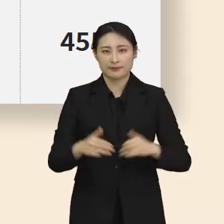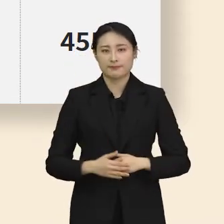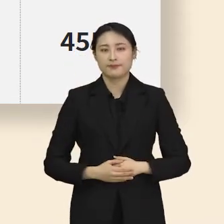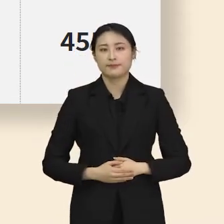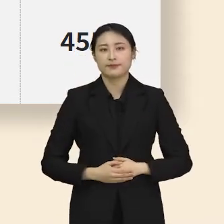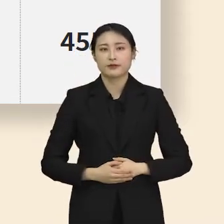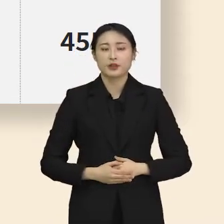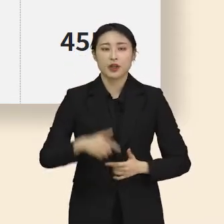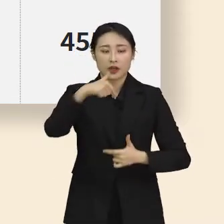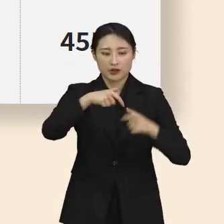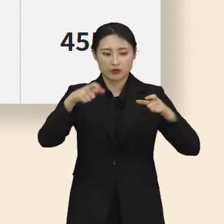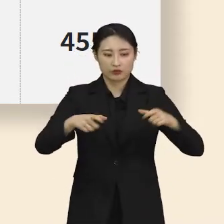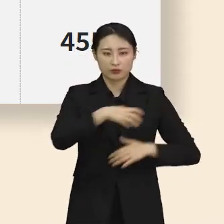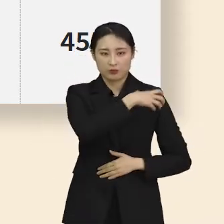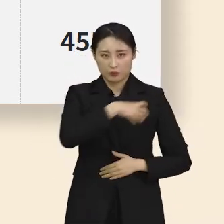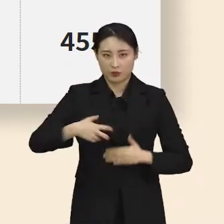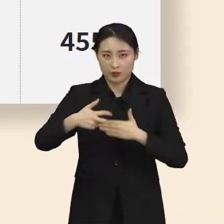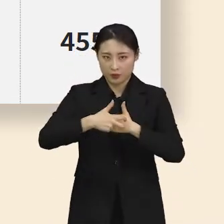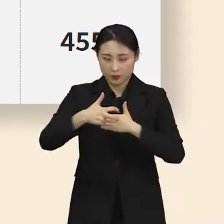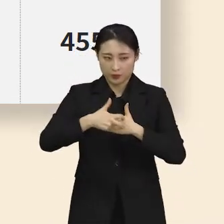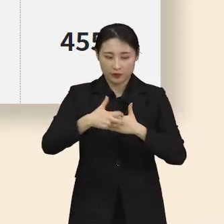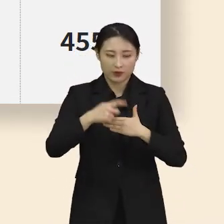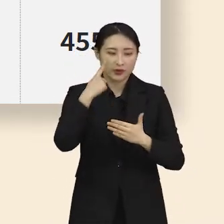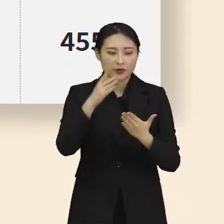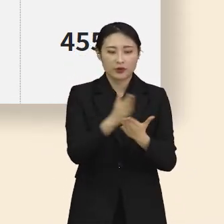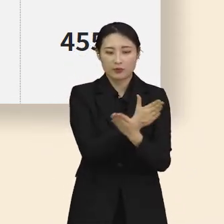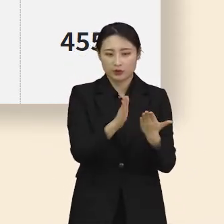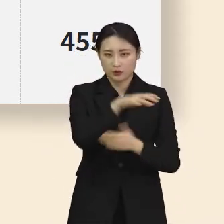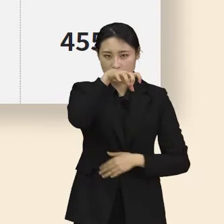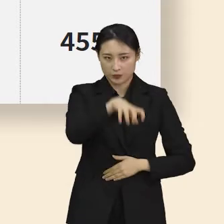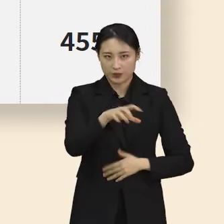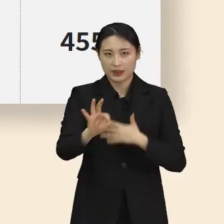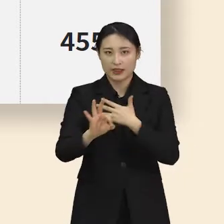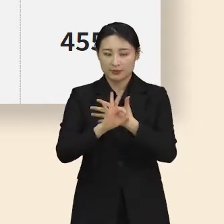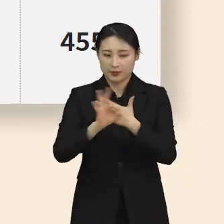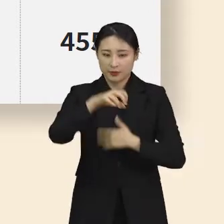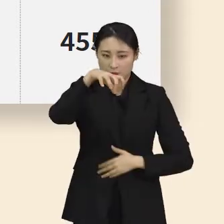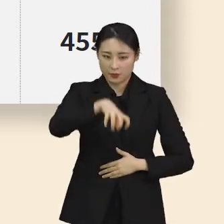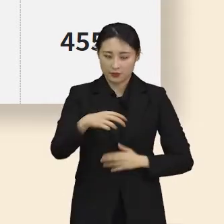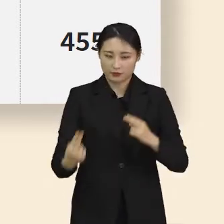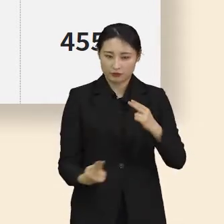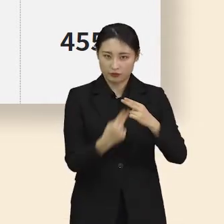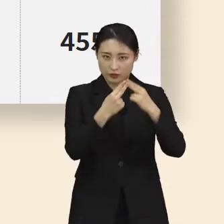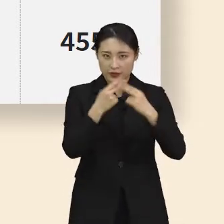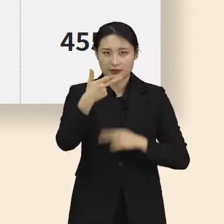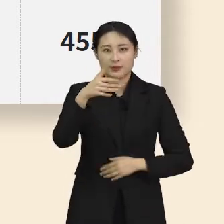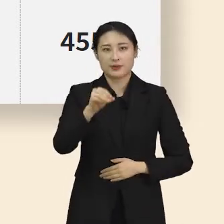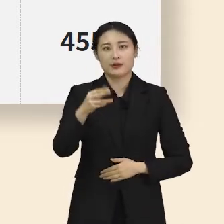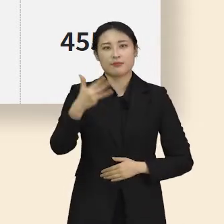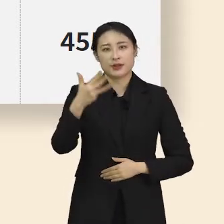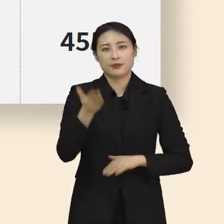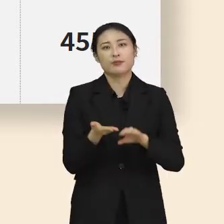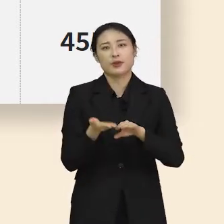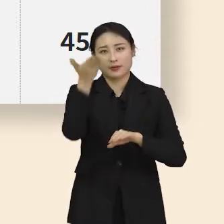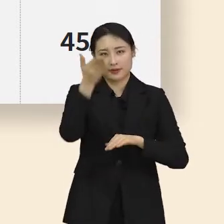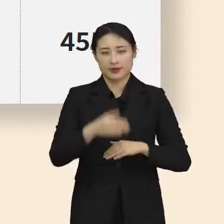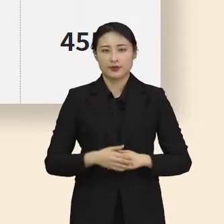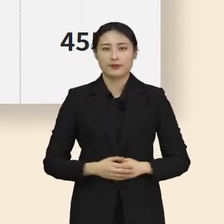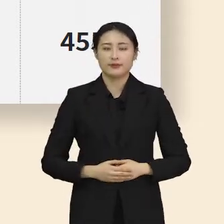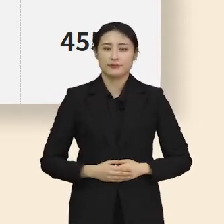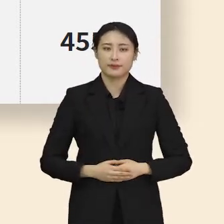보건소 선별진료소와 임시선별검사소 누적 검체검사자는 12만 8,460명입니다.